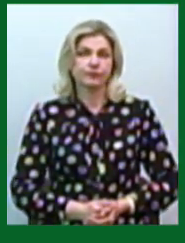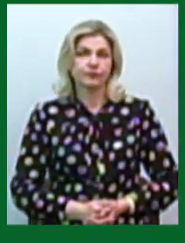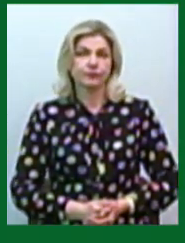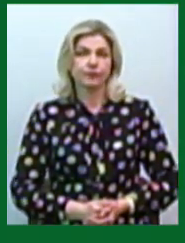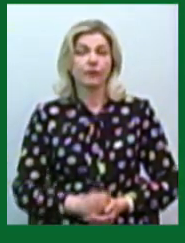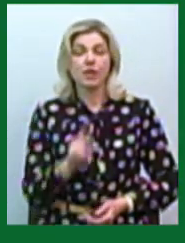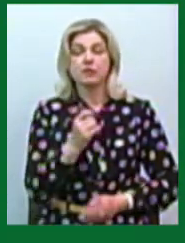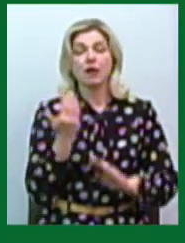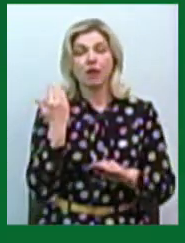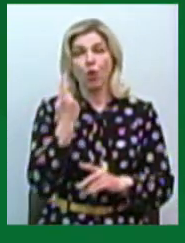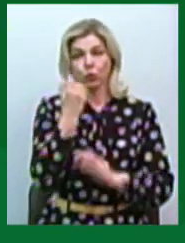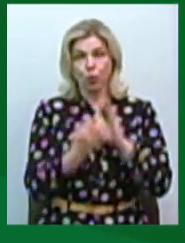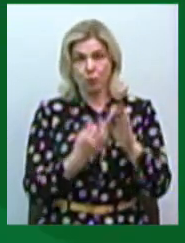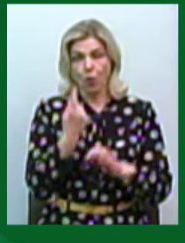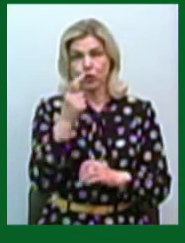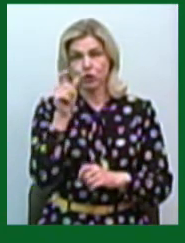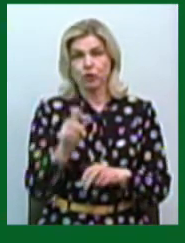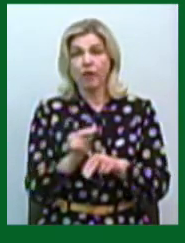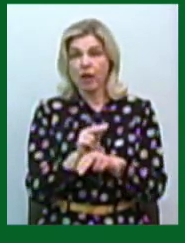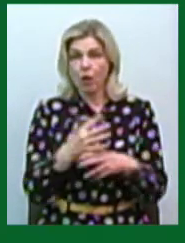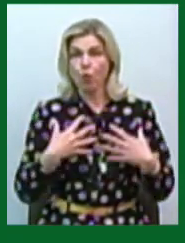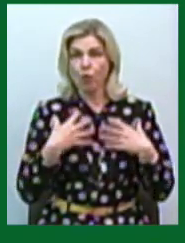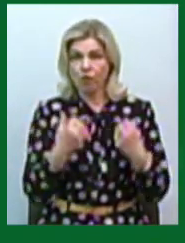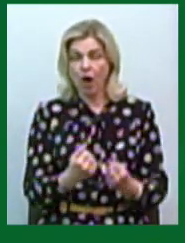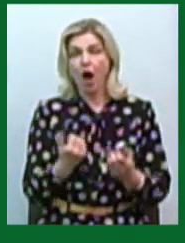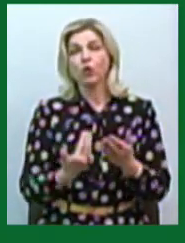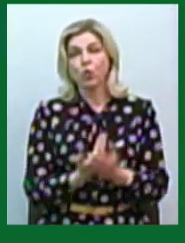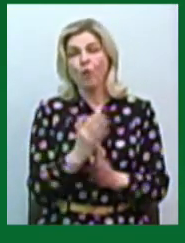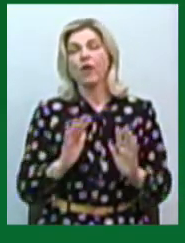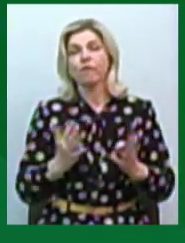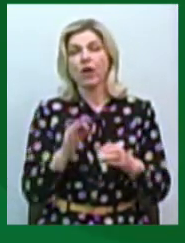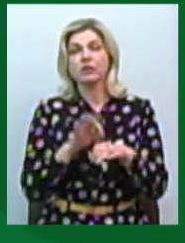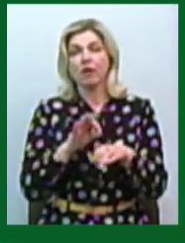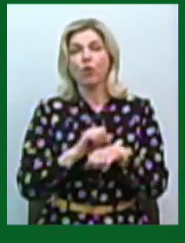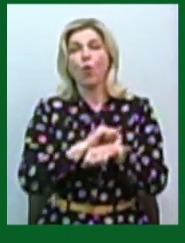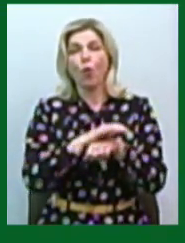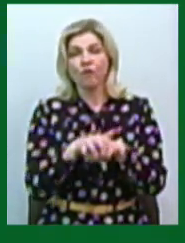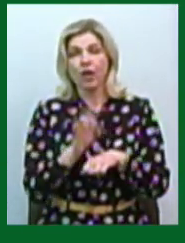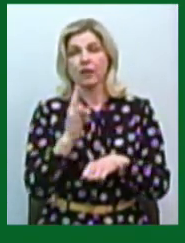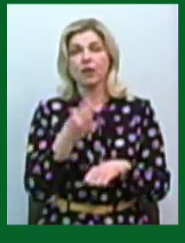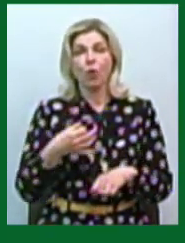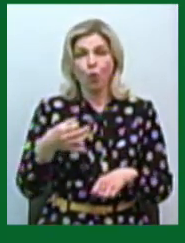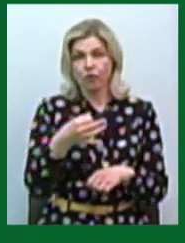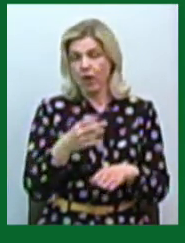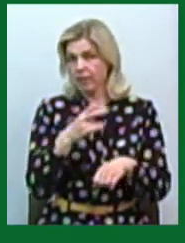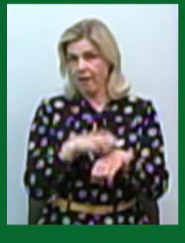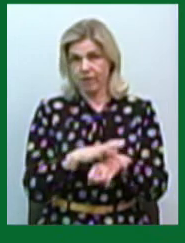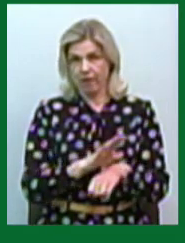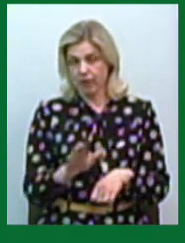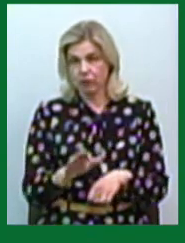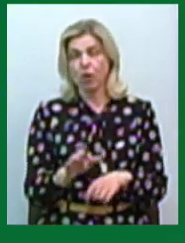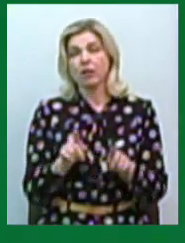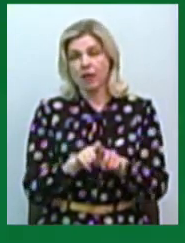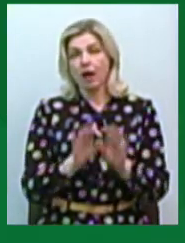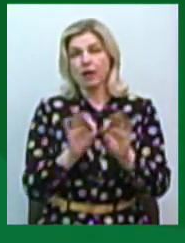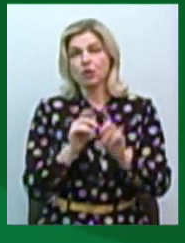За минулу добу один пацієнт вилікувався, а нових випадків захворювання на COVID-19 на Миколаївщині не виявлено. Про це